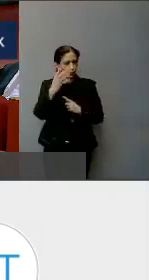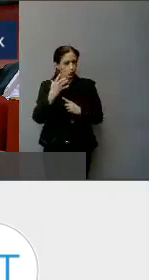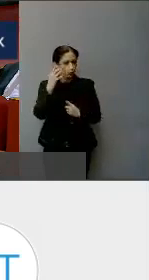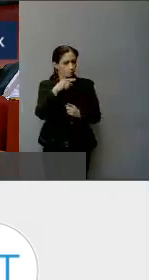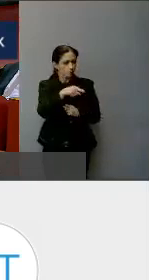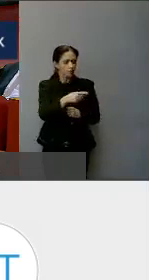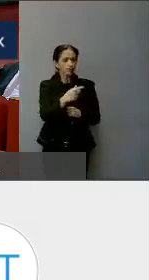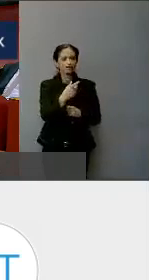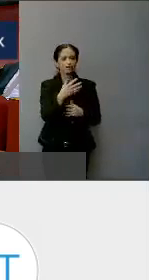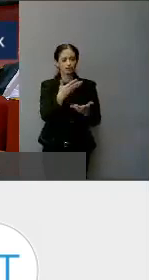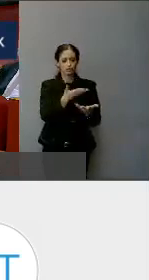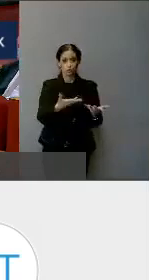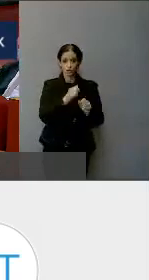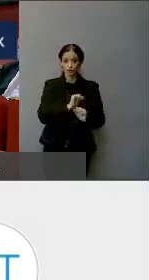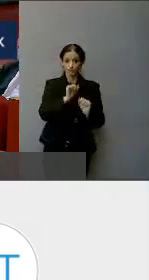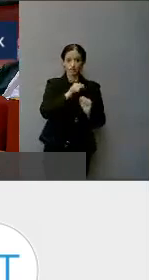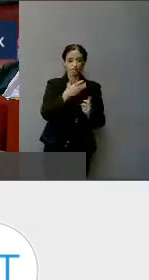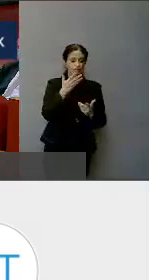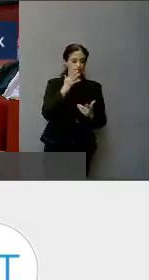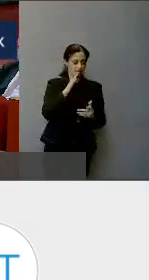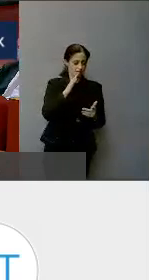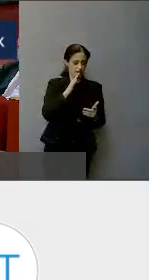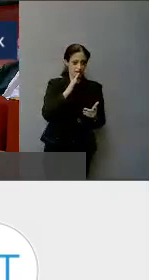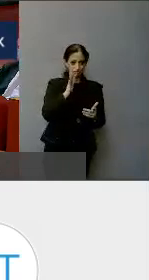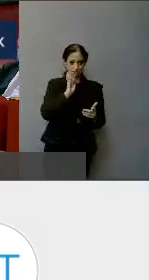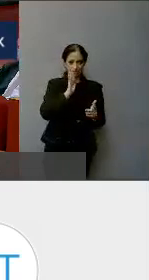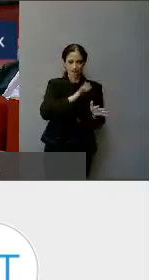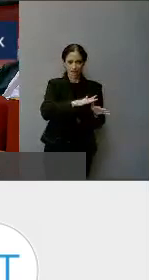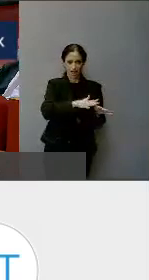difesa del suolo di acque superficiali